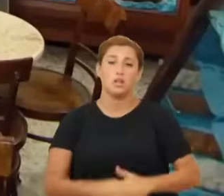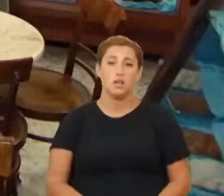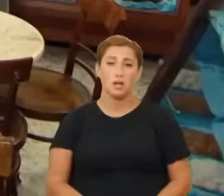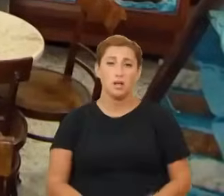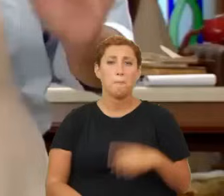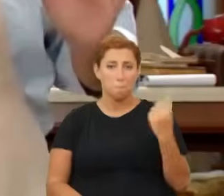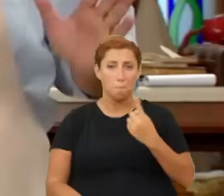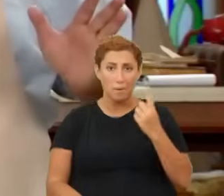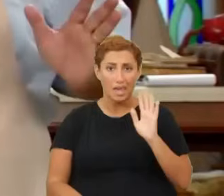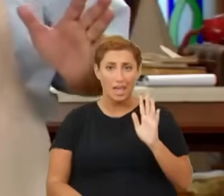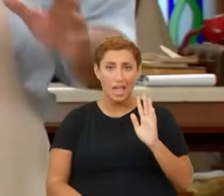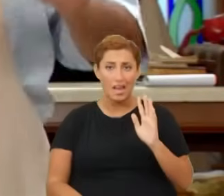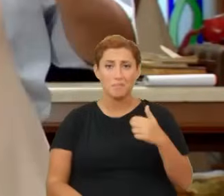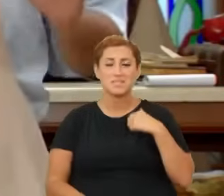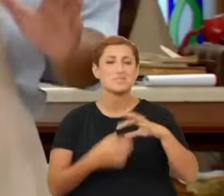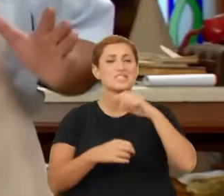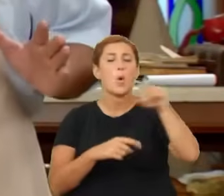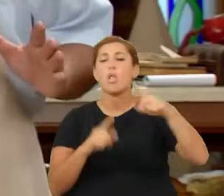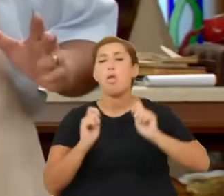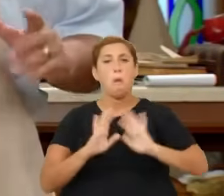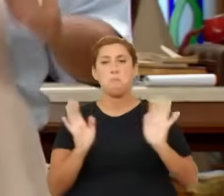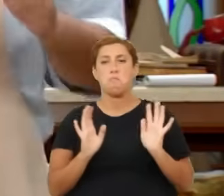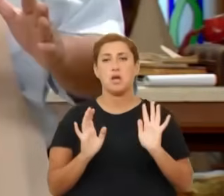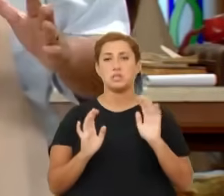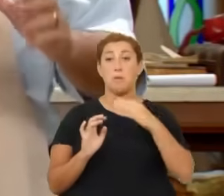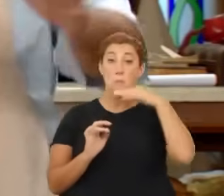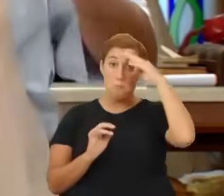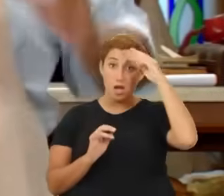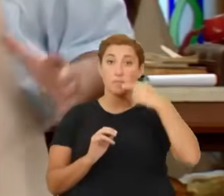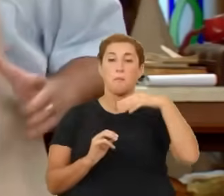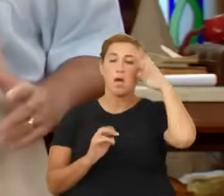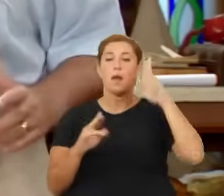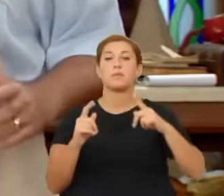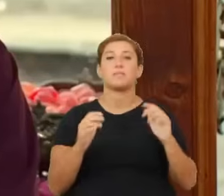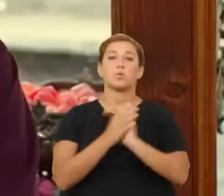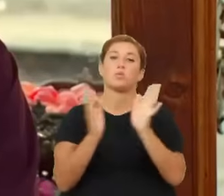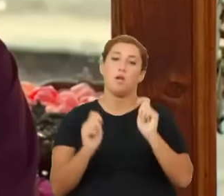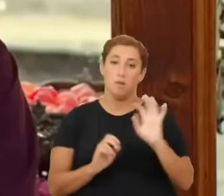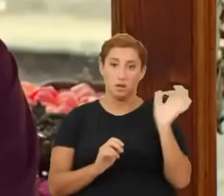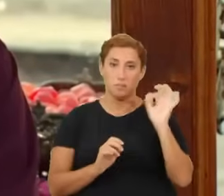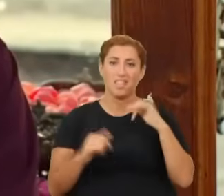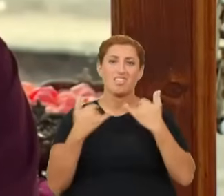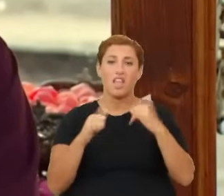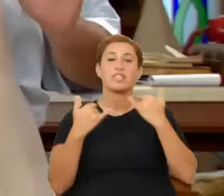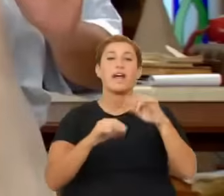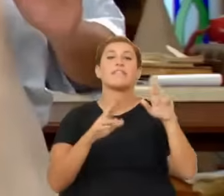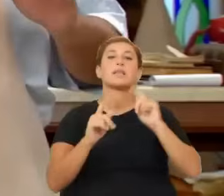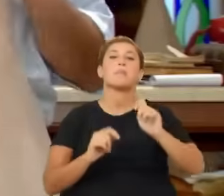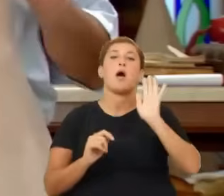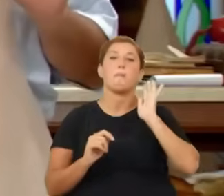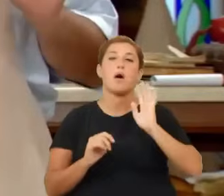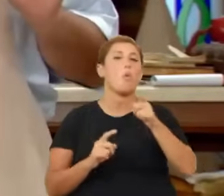Bir kere abi, bizim milletimiz öyle şeyler yapmaz. Bayramı varyam gibi kutlar değil mi? Evet. Ya, tatili de tatil gibi